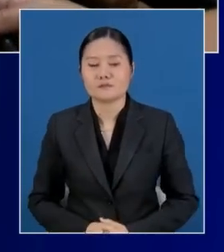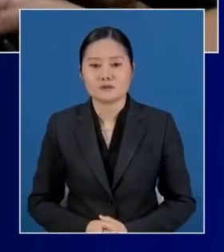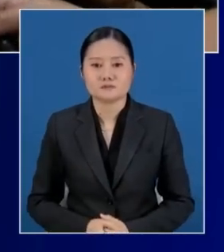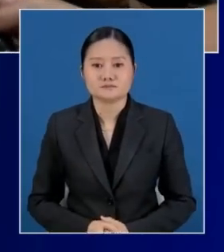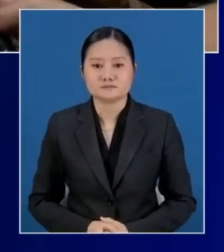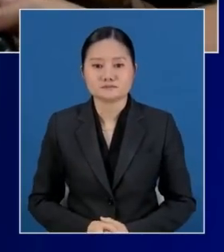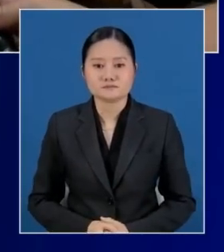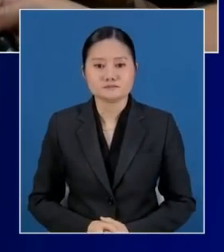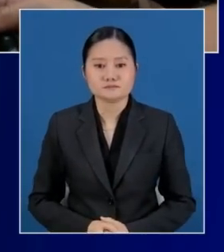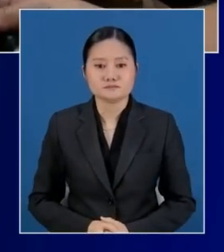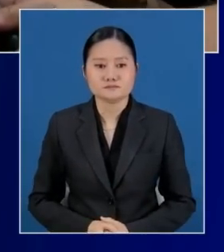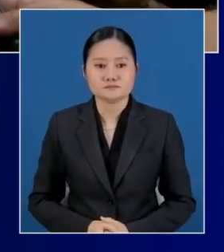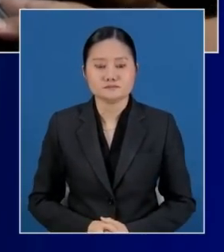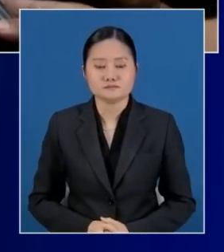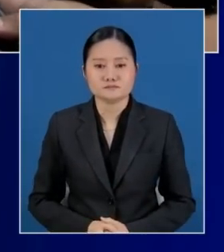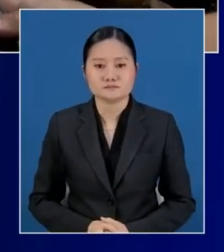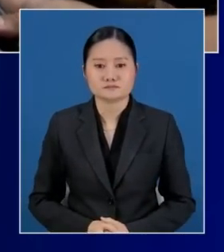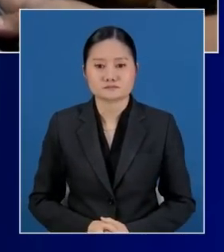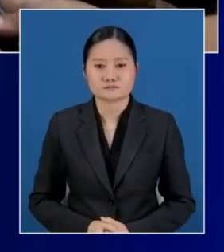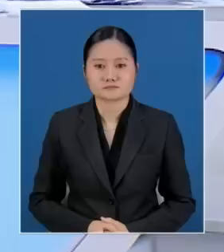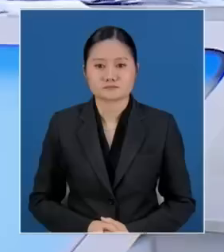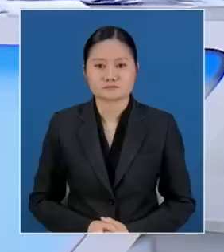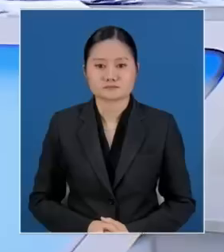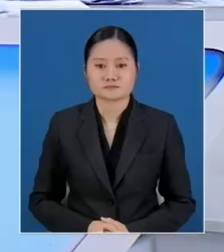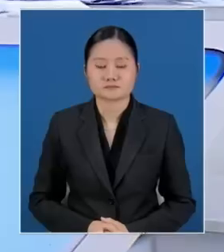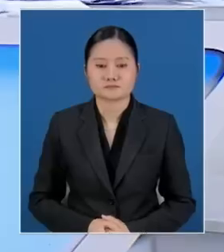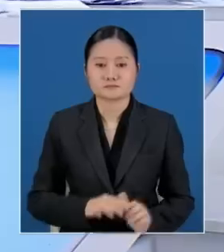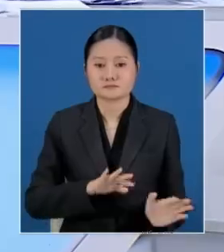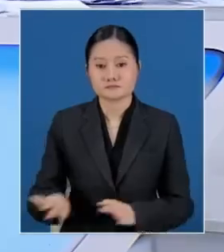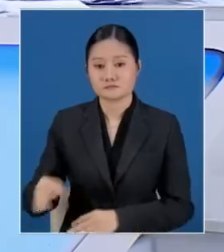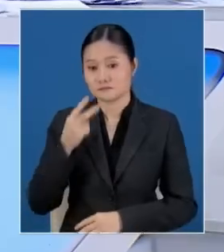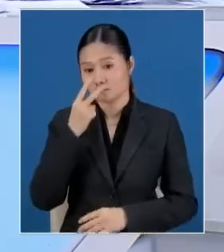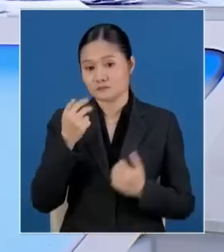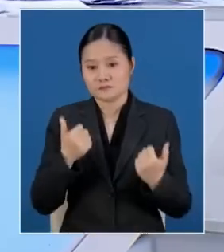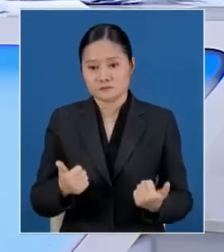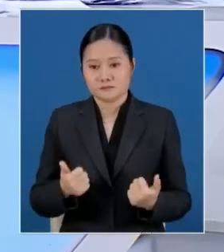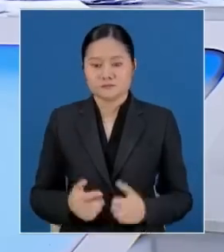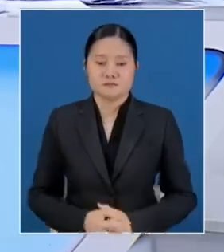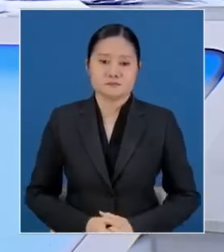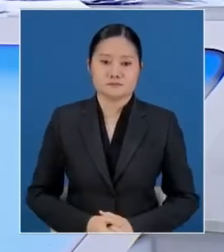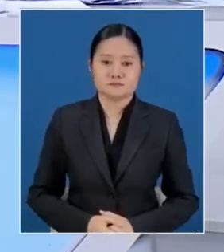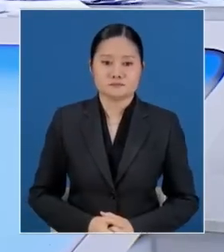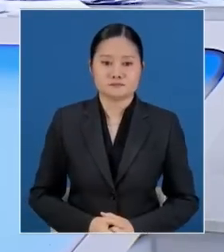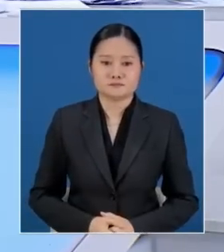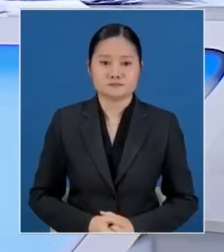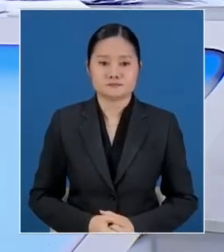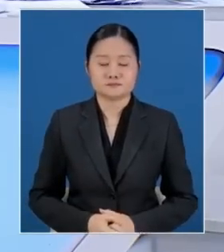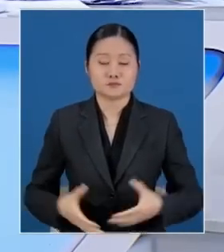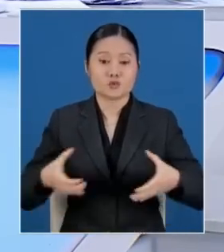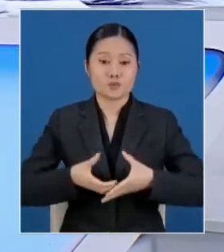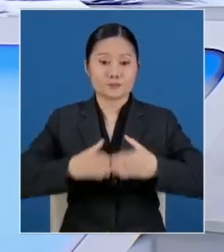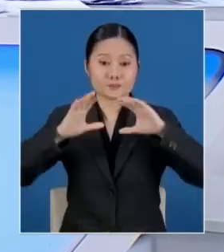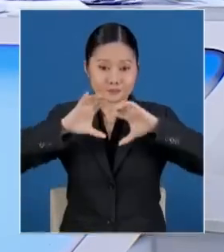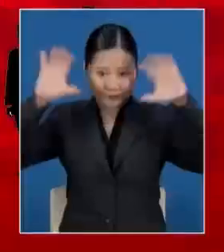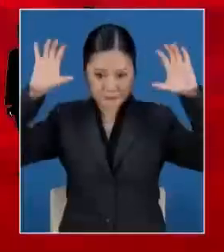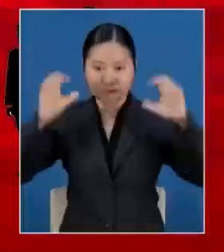ครับคุณผู้ชมครับแต่พูดถึงแบบนี้อ้าวลองดูเสียงณขณะนี้อีกสักทีหนึ่งการจัดตั้งรัฐบาลสลาย